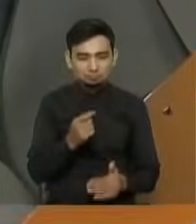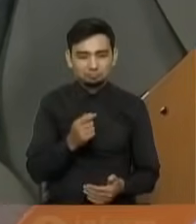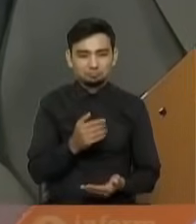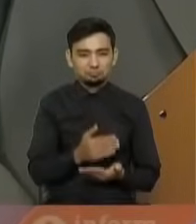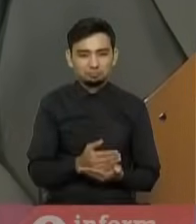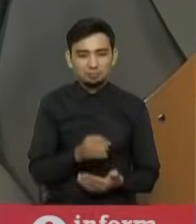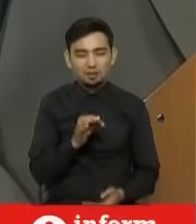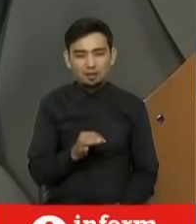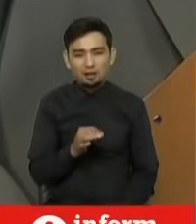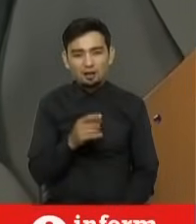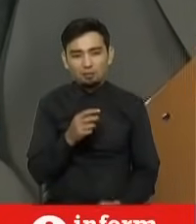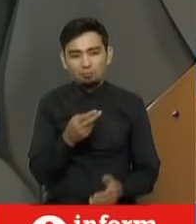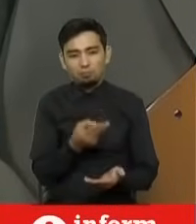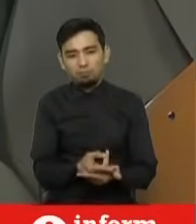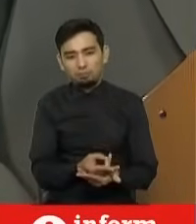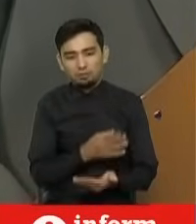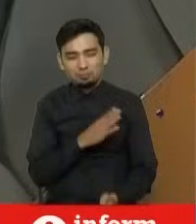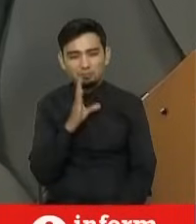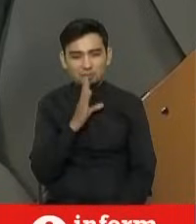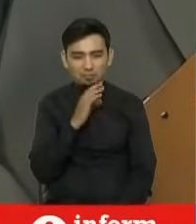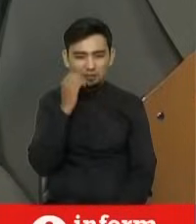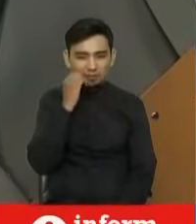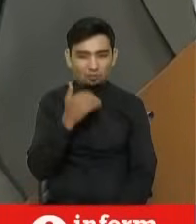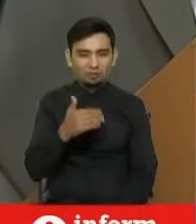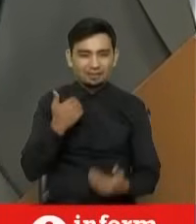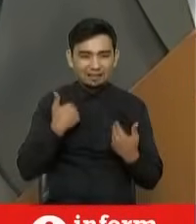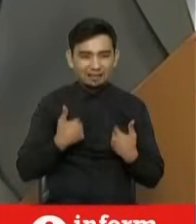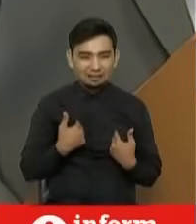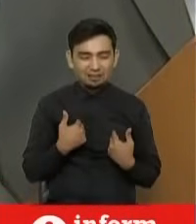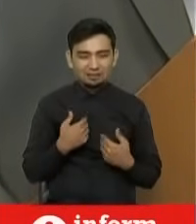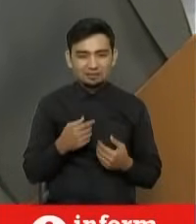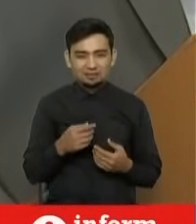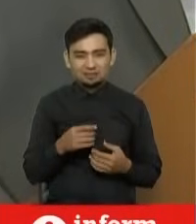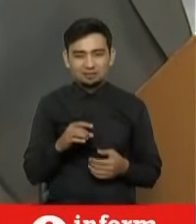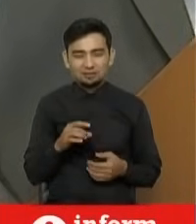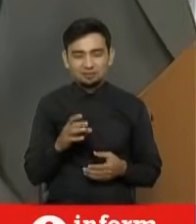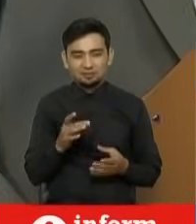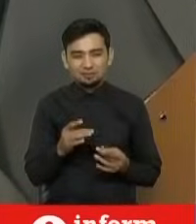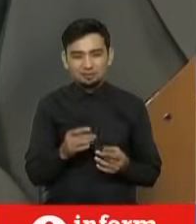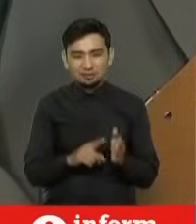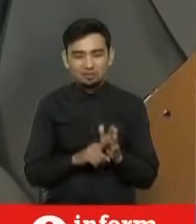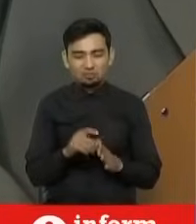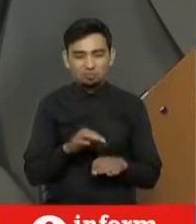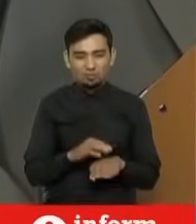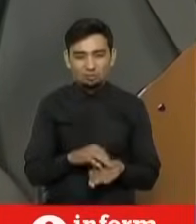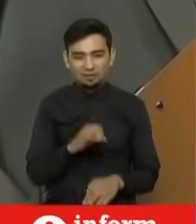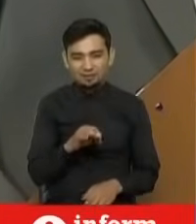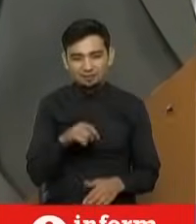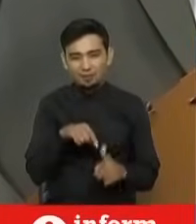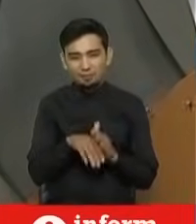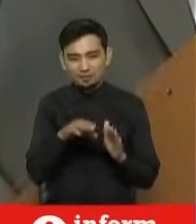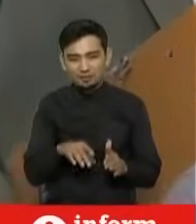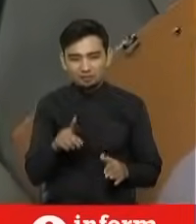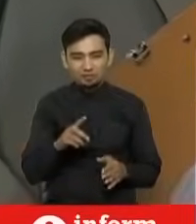ессіз. Ал төсек тартып қалған аналарының денесі іріңдей бастаған екен. Атқорадан ара үйдегі жандарды